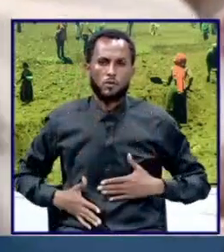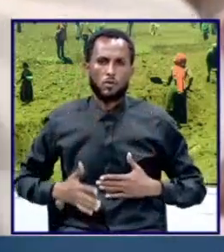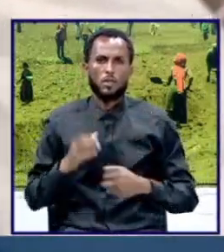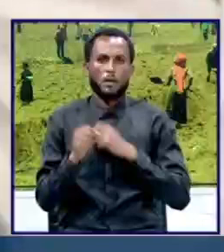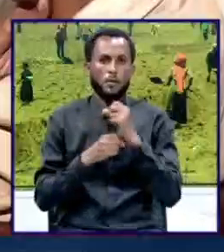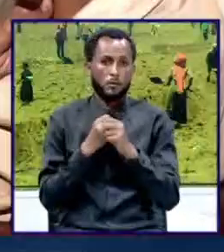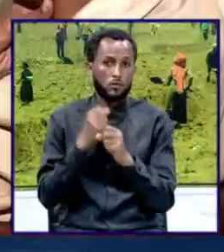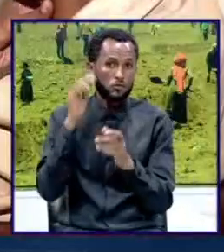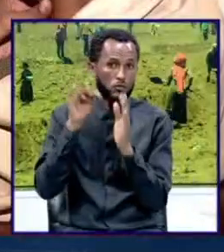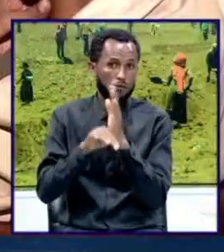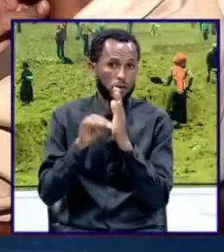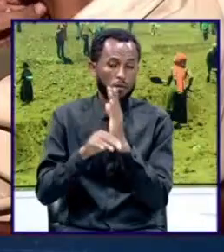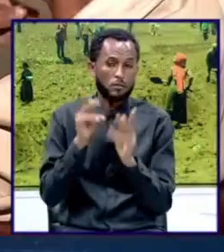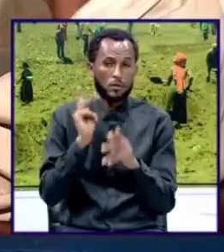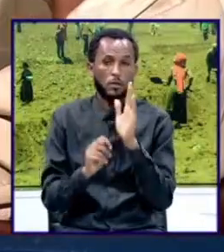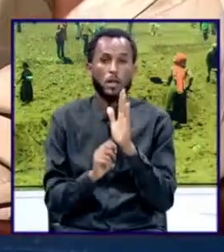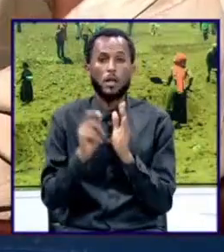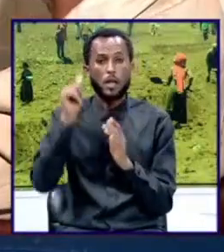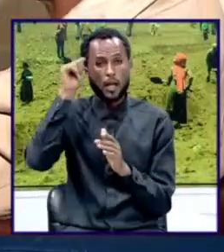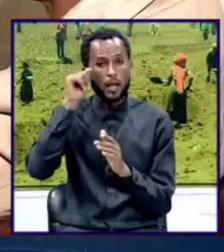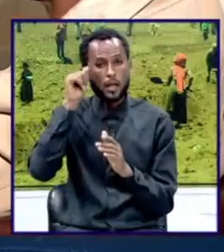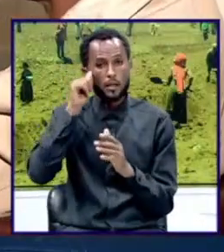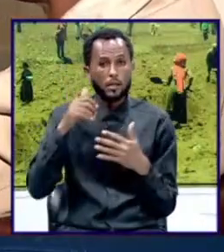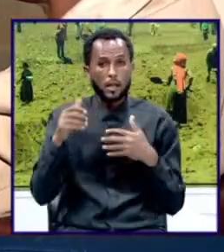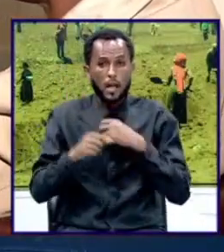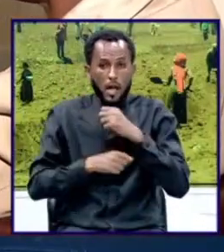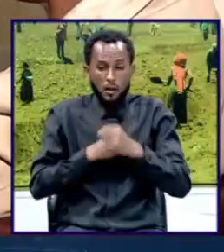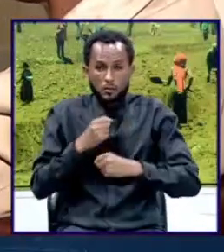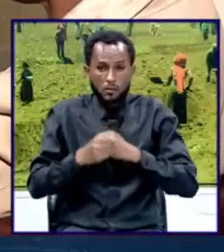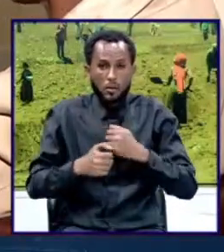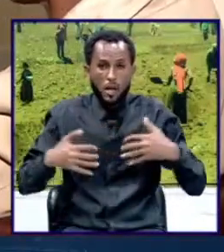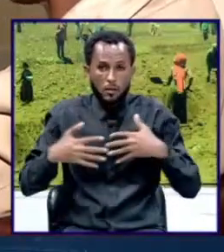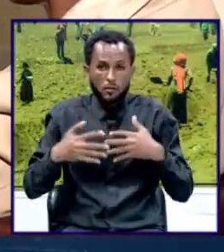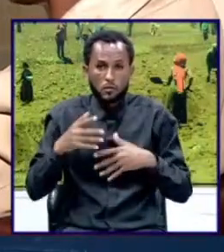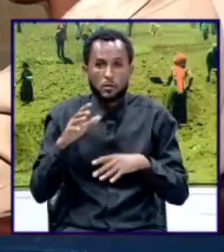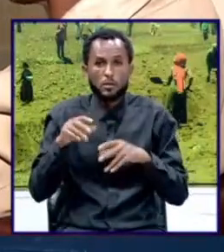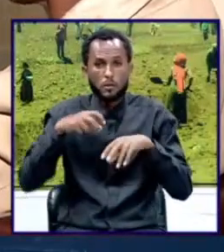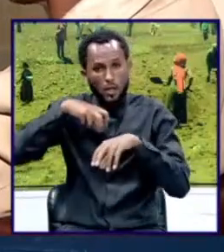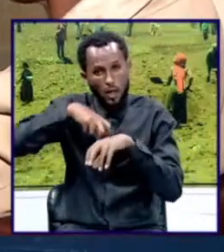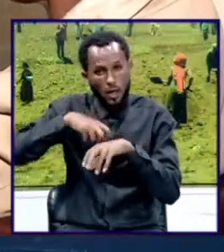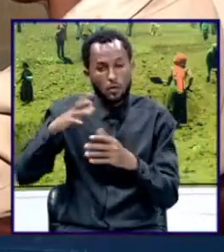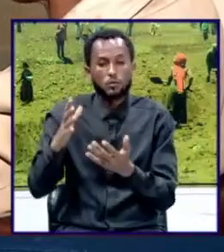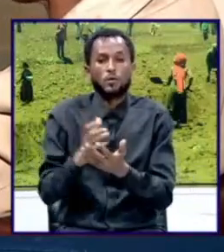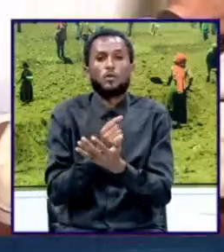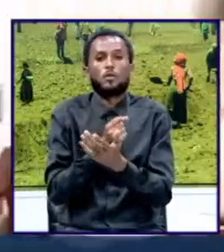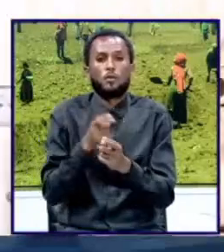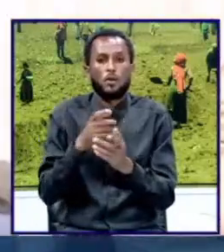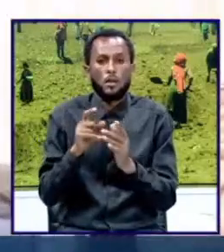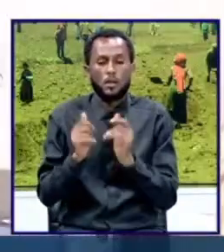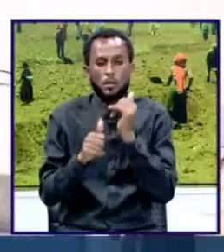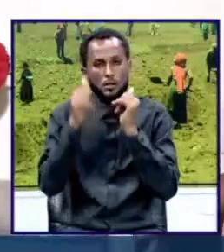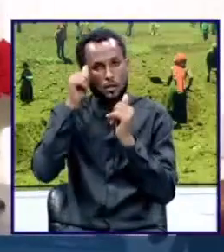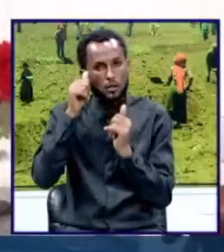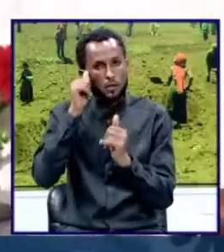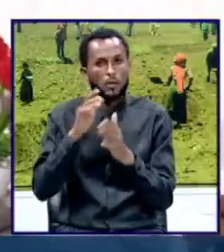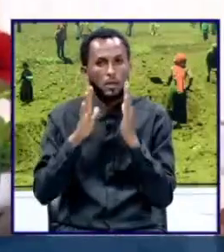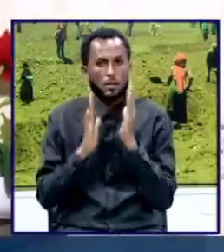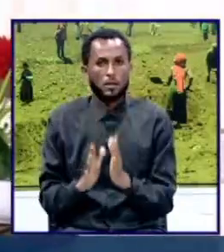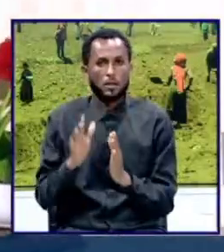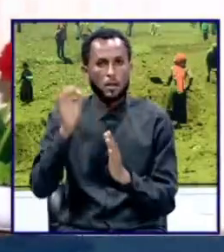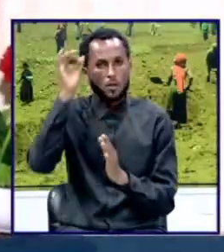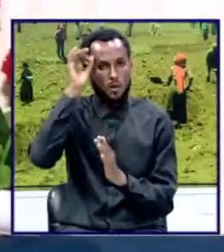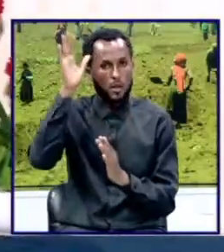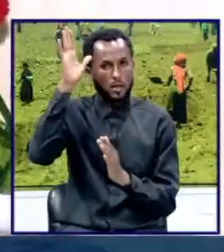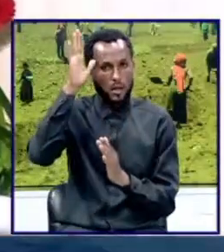ዝፈፀሞ ጨፍጫፍ ህዝቢ ኤርትራ ኣርዒዱ ንምግዛእን ንምምብርካኽን ዝተወሰደ ስጉምቲ ከም ዝኾነ ኤርትራዊ ተንታኒ ፖለቲካ ልዑል ጋይም